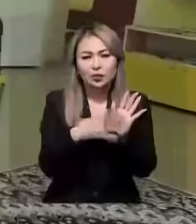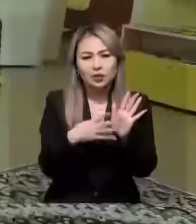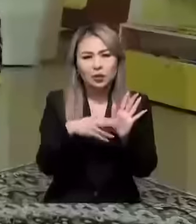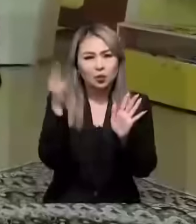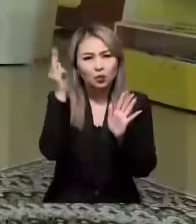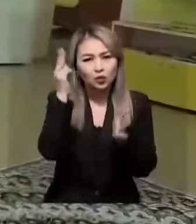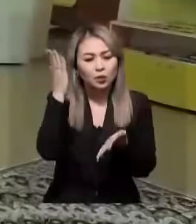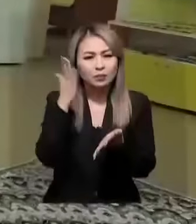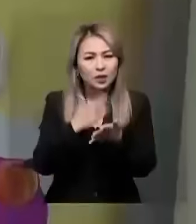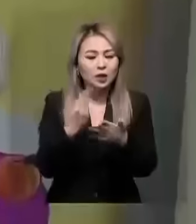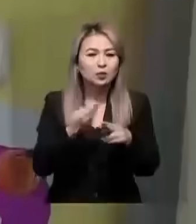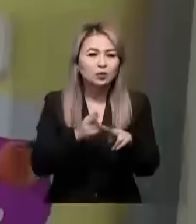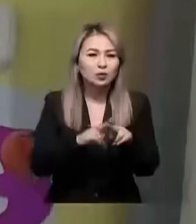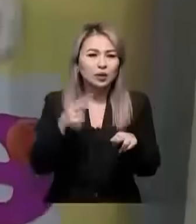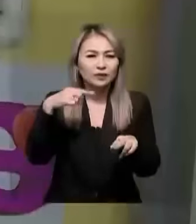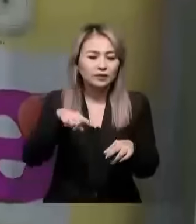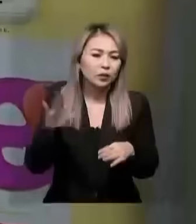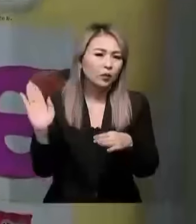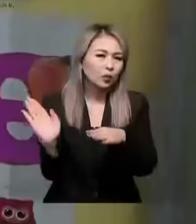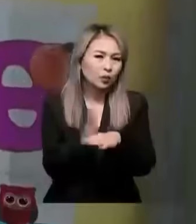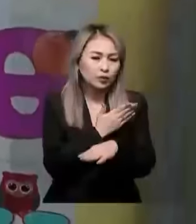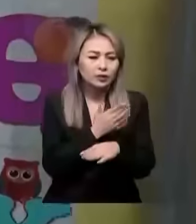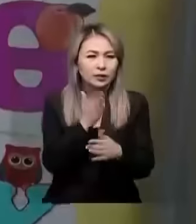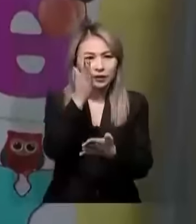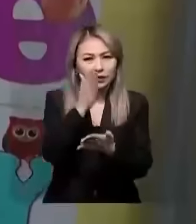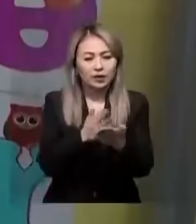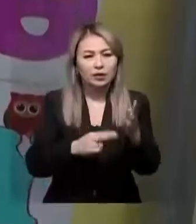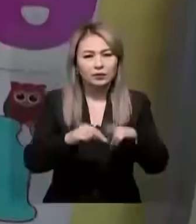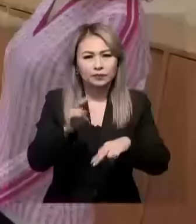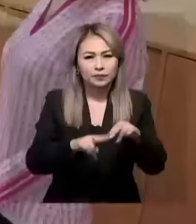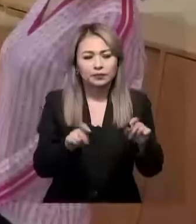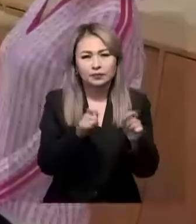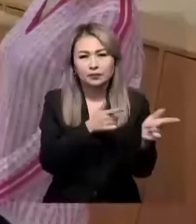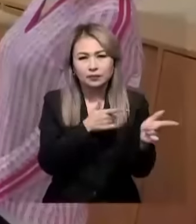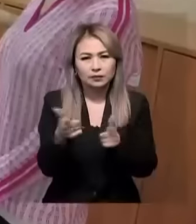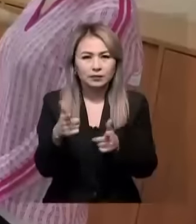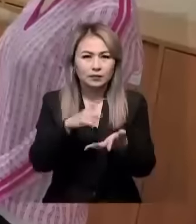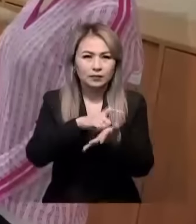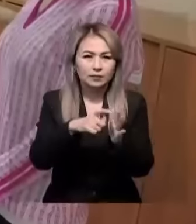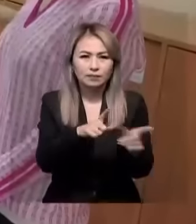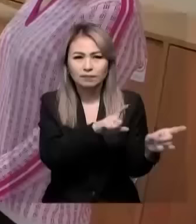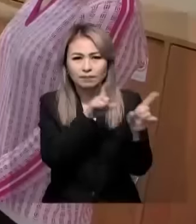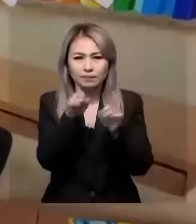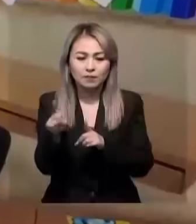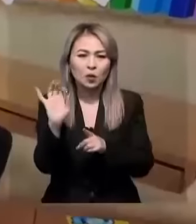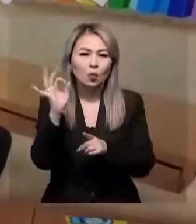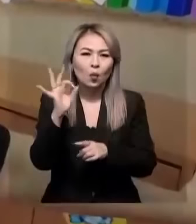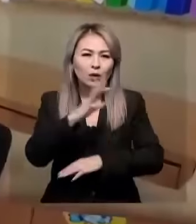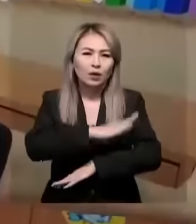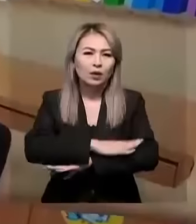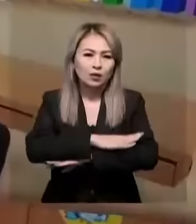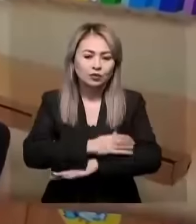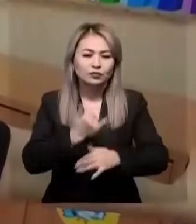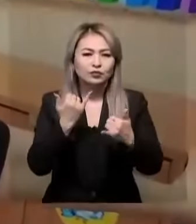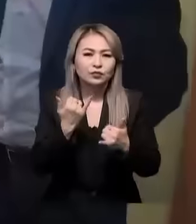бар екен. Сол балабақшаны ығыстырып, босаған бөлікке шағын орталық пен даярлық сыныптарын көшірмек ниетте. Ал бұл шағын